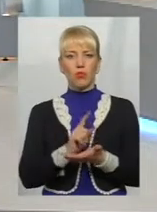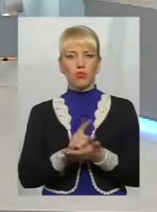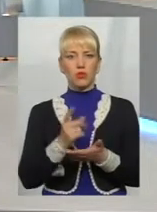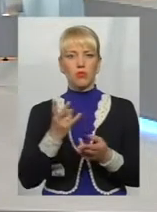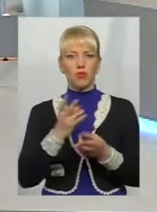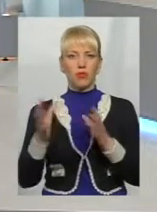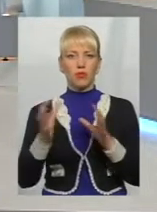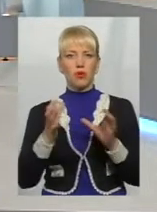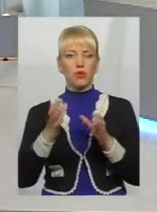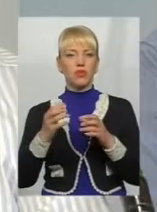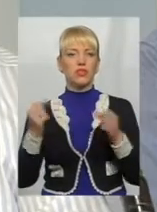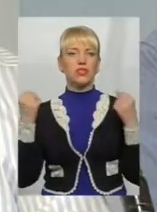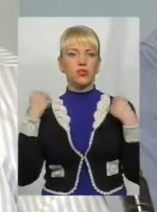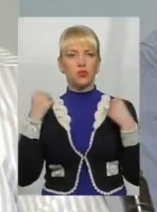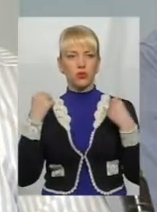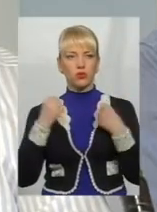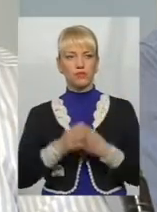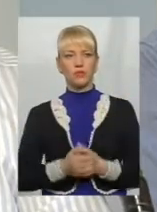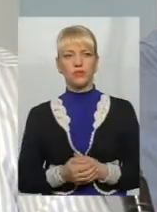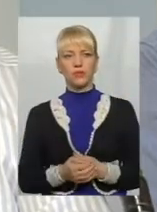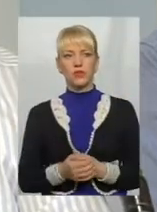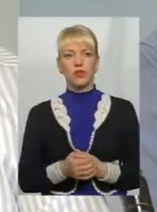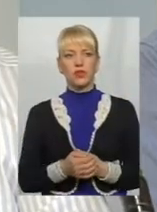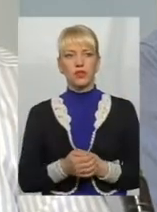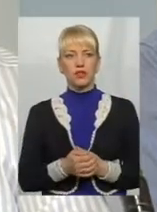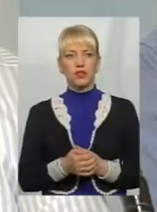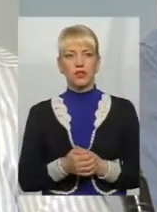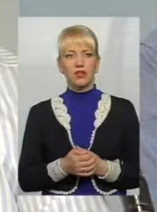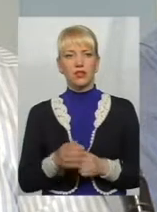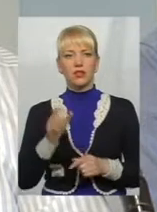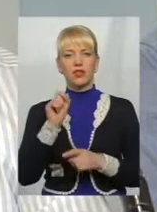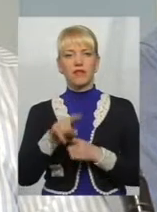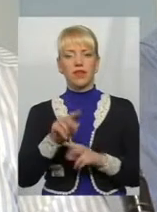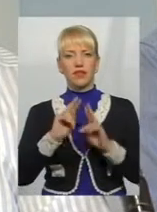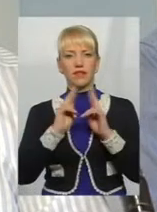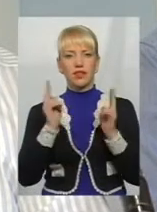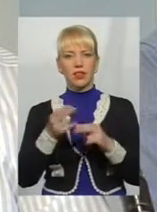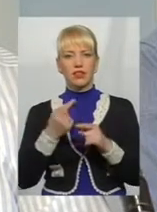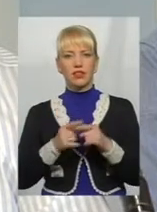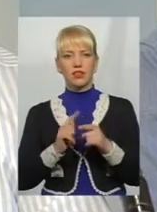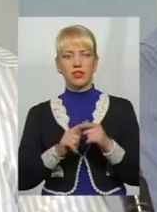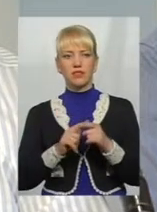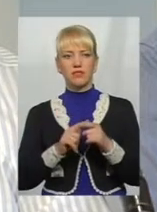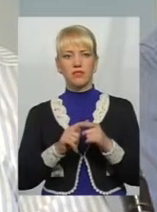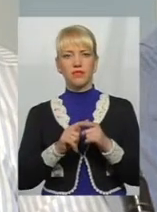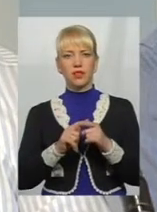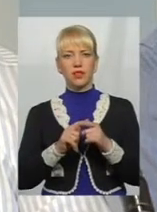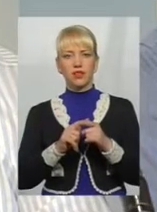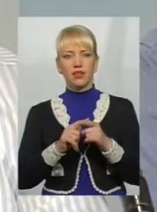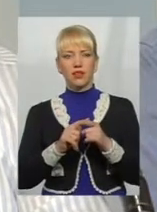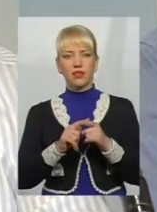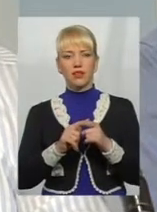спортом? Ну, цілі завдання федерації – це, скажімо так, пропагувати свій вид